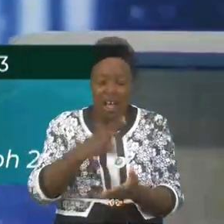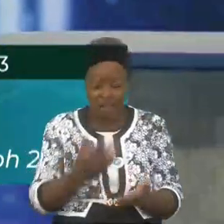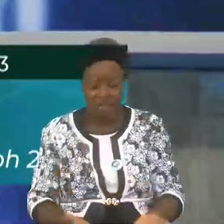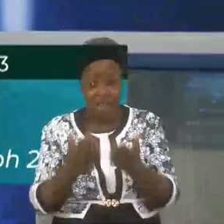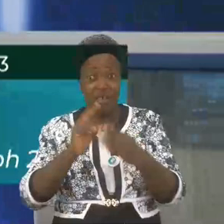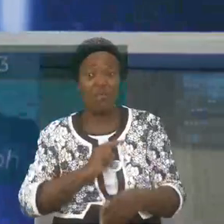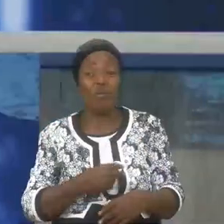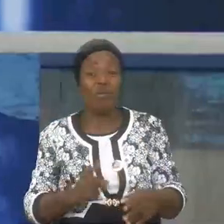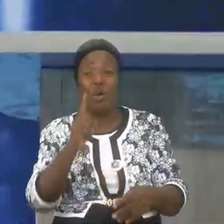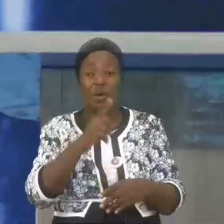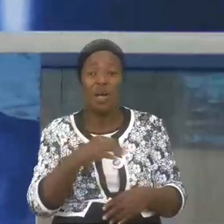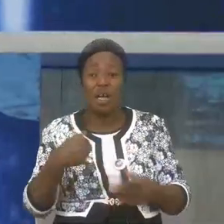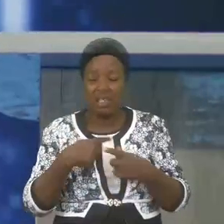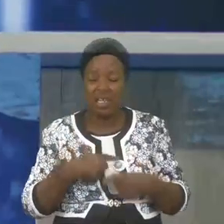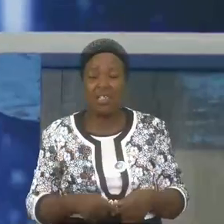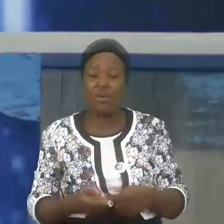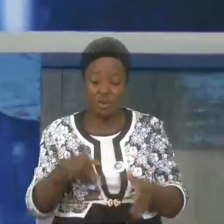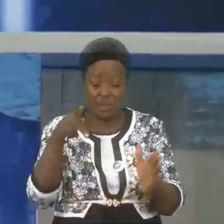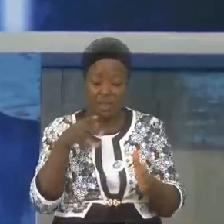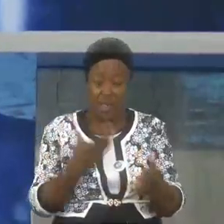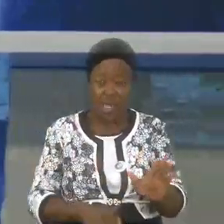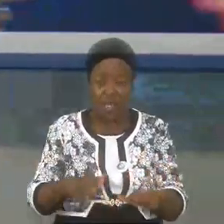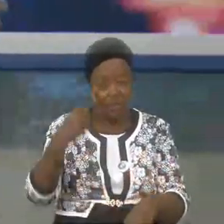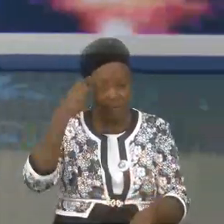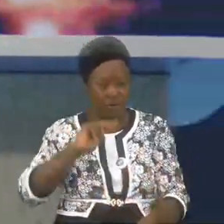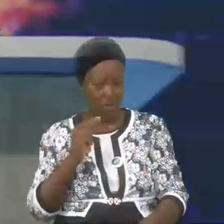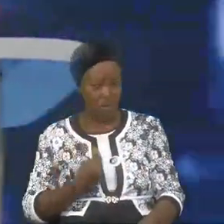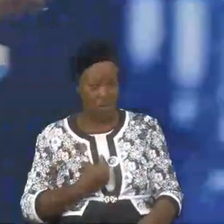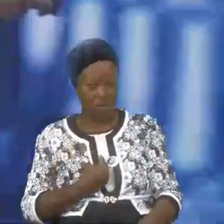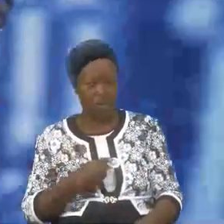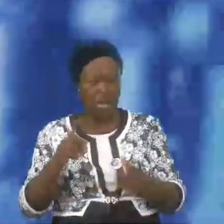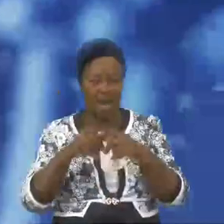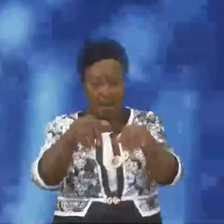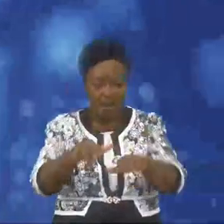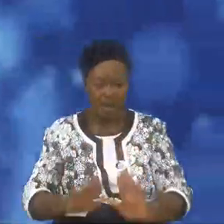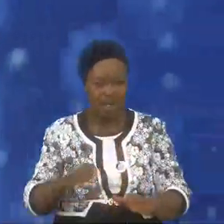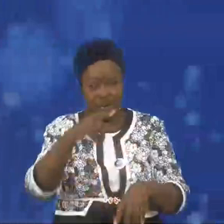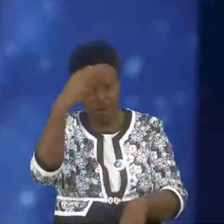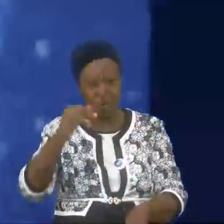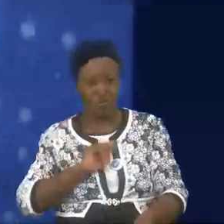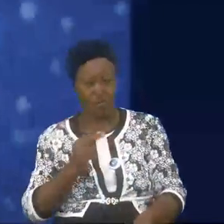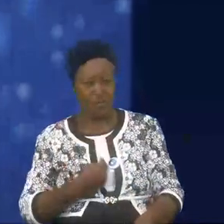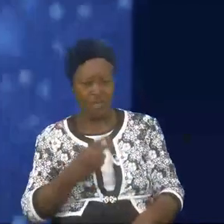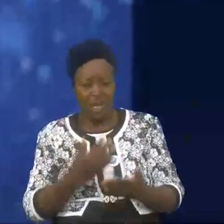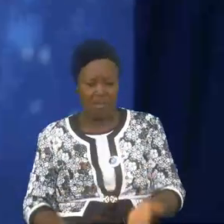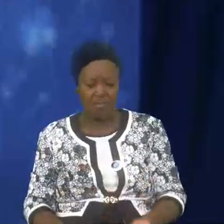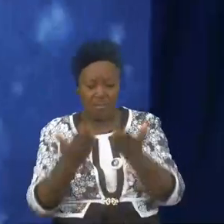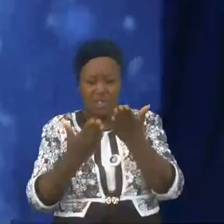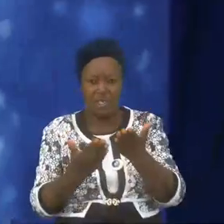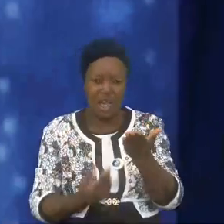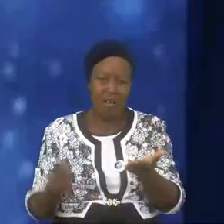nous. Il a été enseveli en notre faveur. Il est ressuscité pour nous.